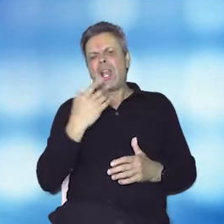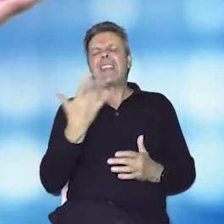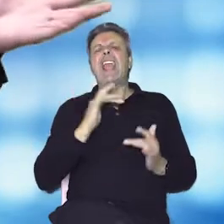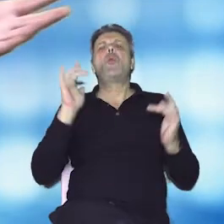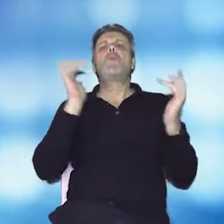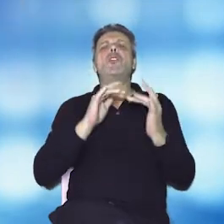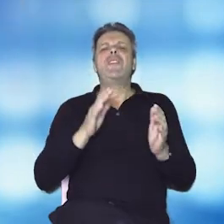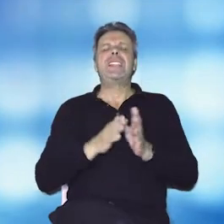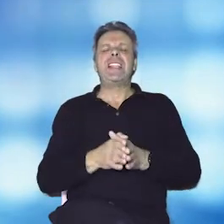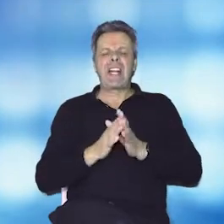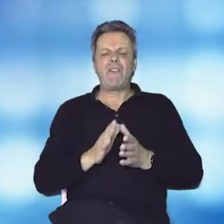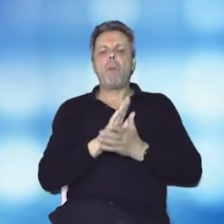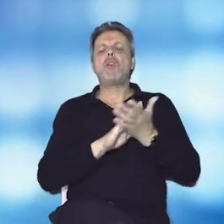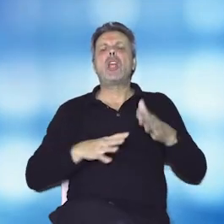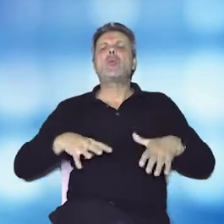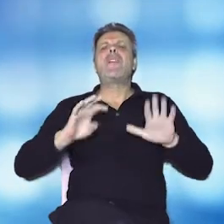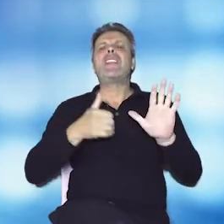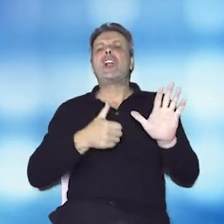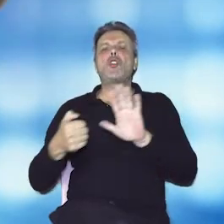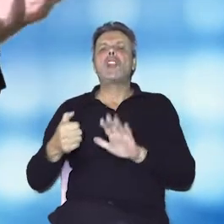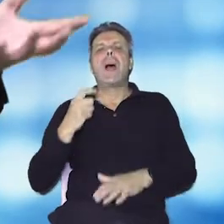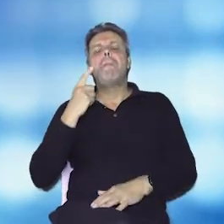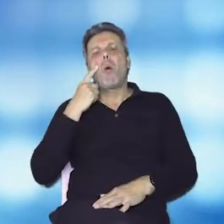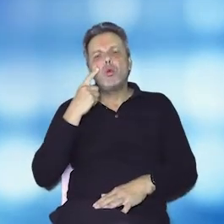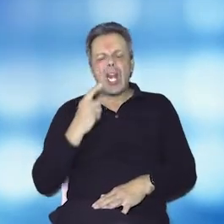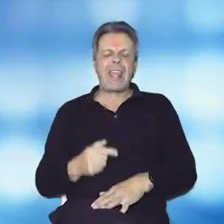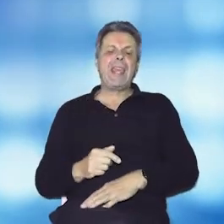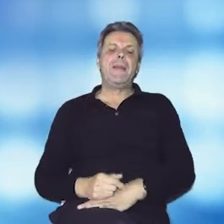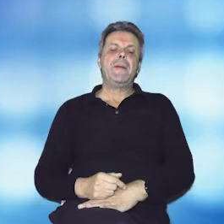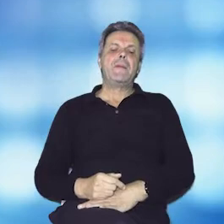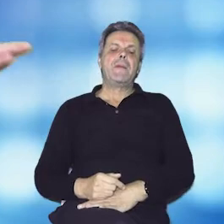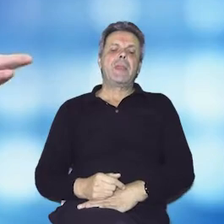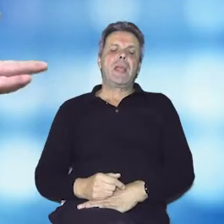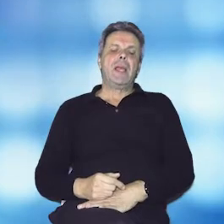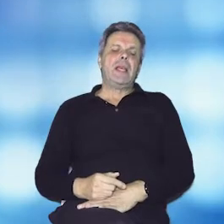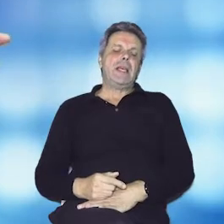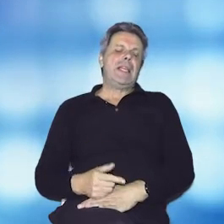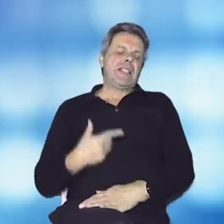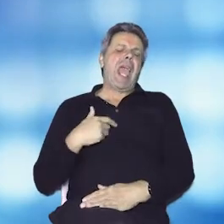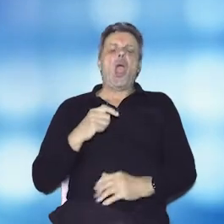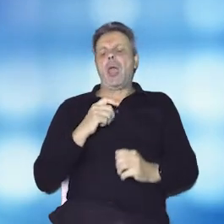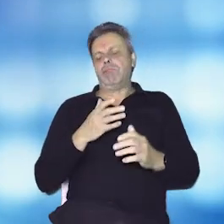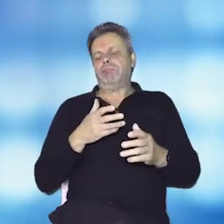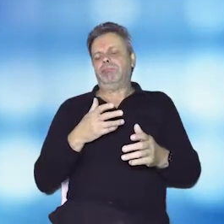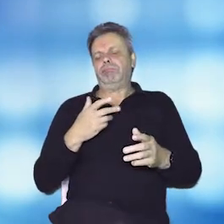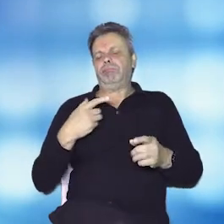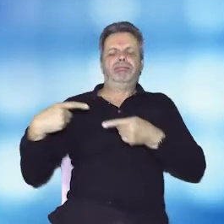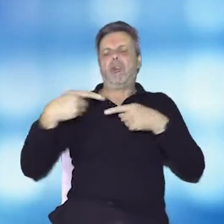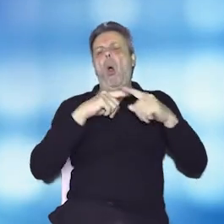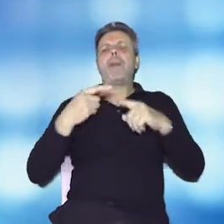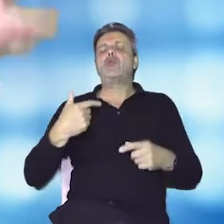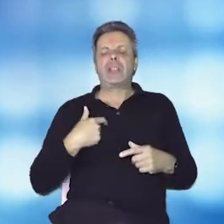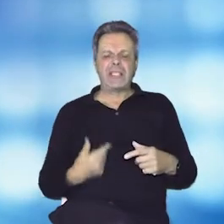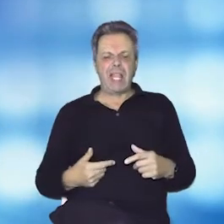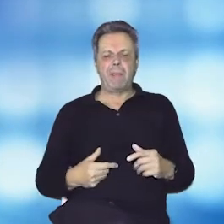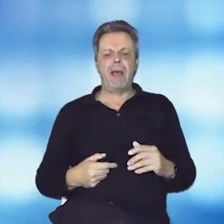protivnici crkve početkom 19. stoljeća zapravo pokušali na jedan pogrdan način se obraćati prema. Tako je. Međutim, onda su